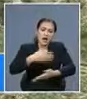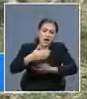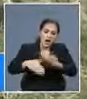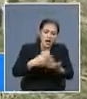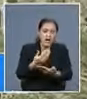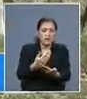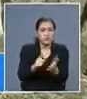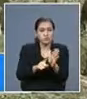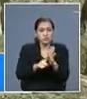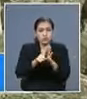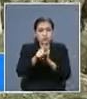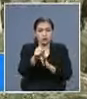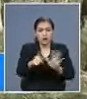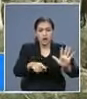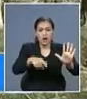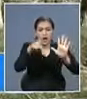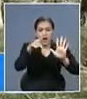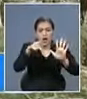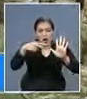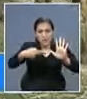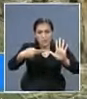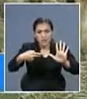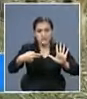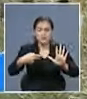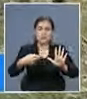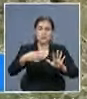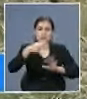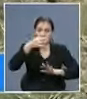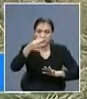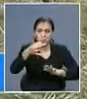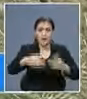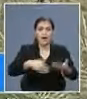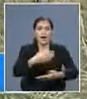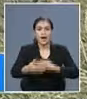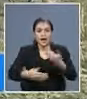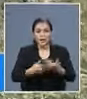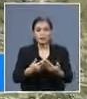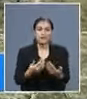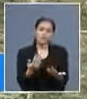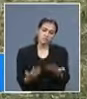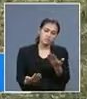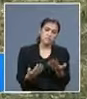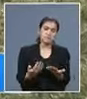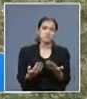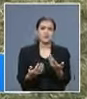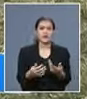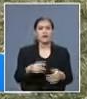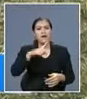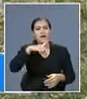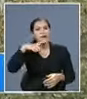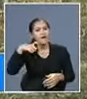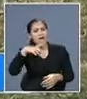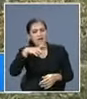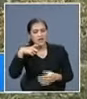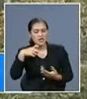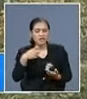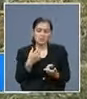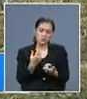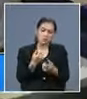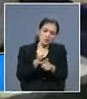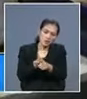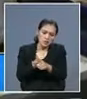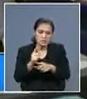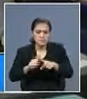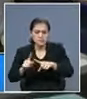5-6 ,000บาทจนเป็นที่ดึงดูดใจแก่เกษตรกรปัญหาภัยแล้งที่ทำให้ชาวบ้านต้องแบกภาระใช้ต้นทุนในการดูแลค่อนข้างสูงนะ